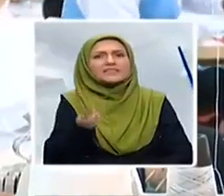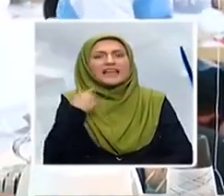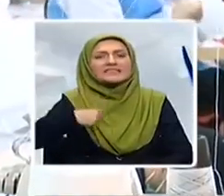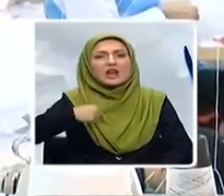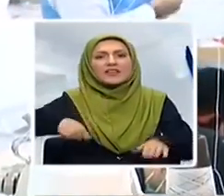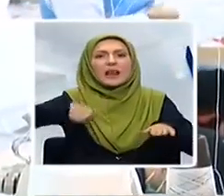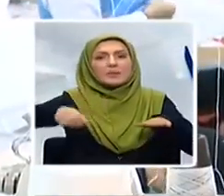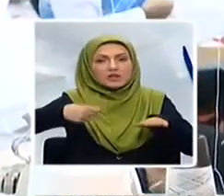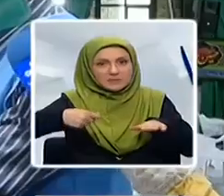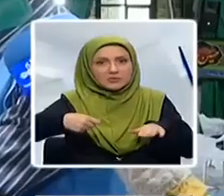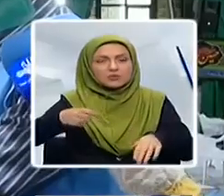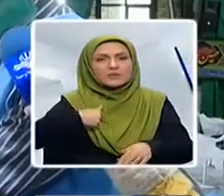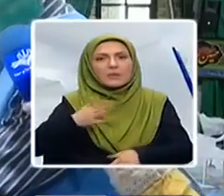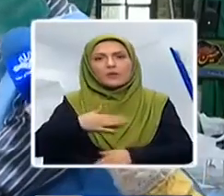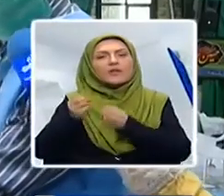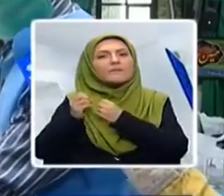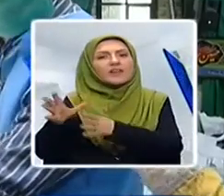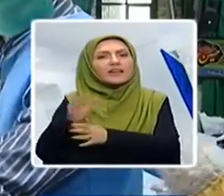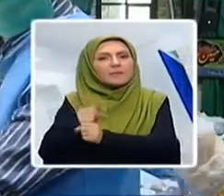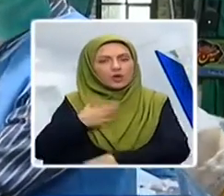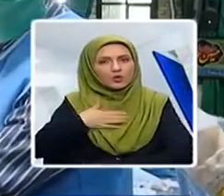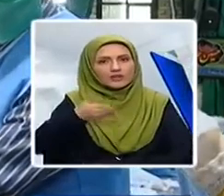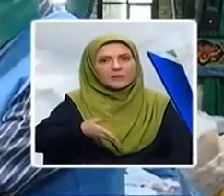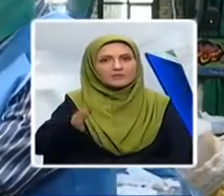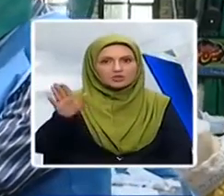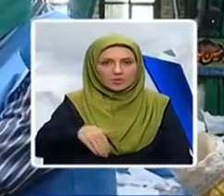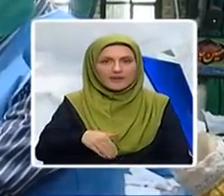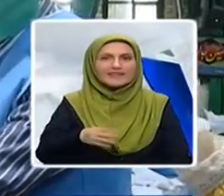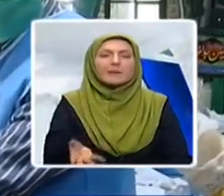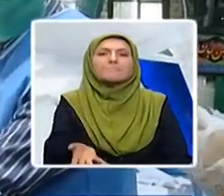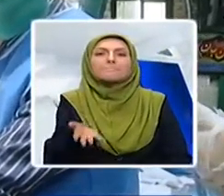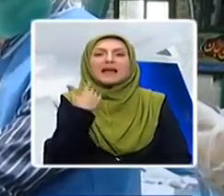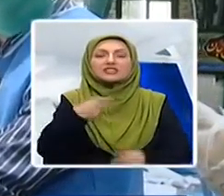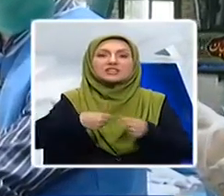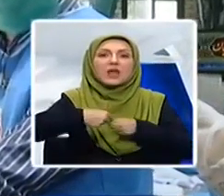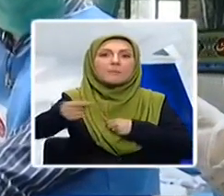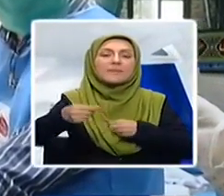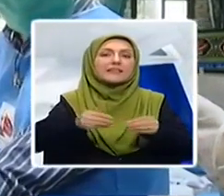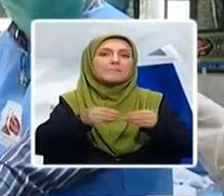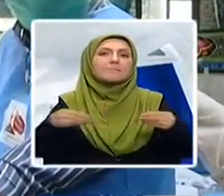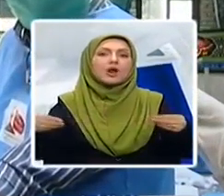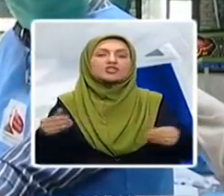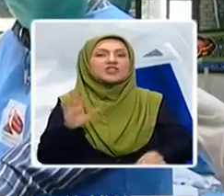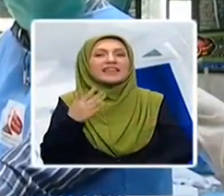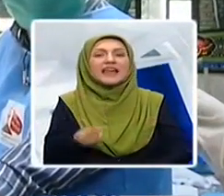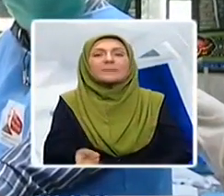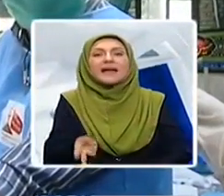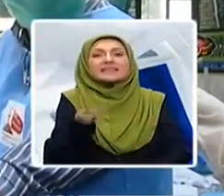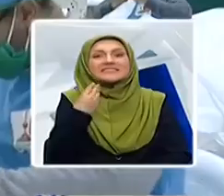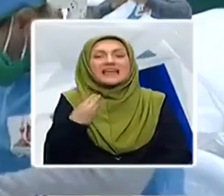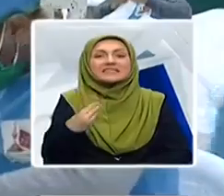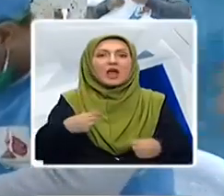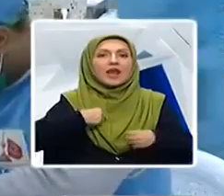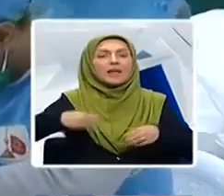دارم، ول کردم اومدم اینجا. 5000 متر پارچه است که رفت و برگشتش میشه 10000 متر. تقریبا 3000 تا کارد برش